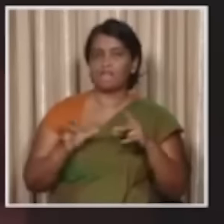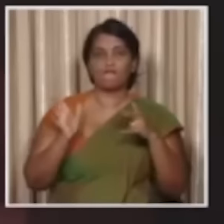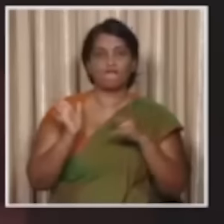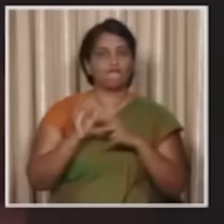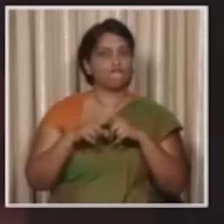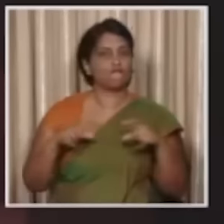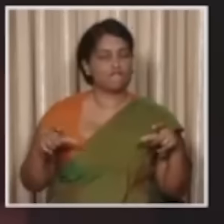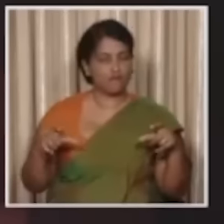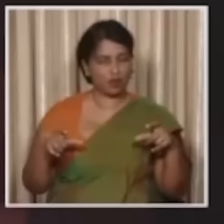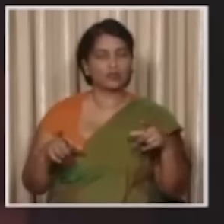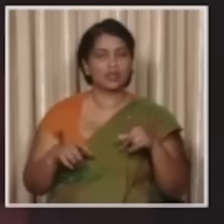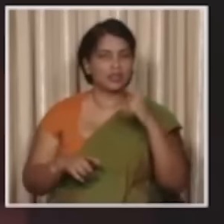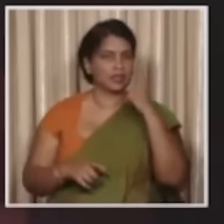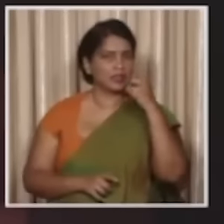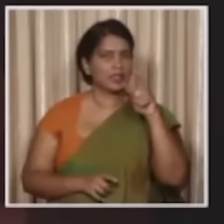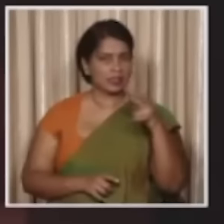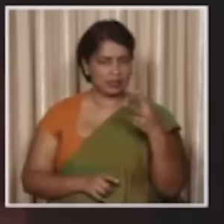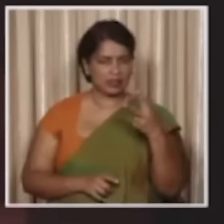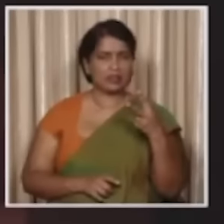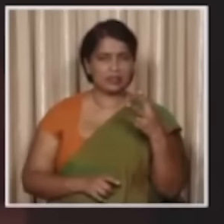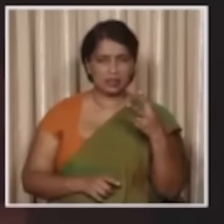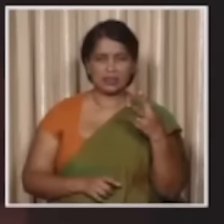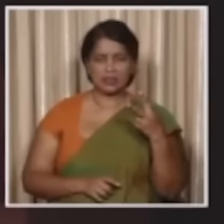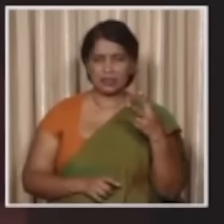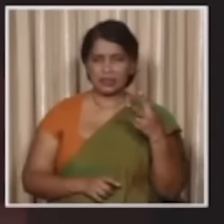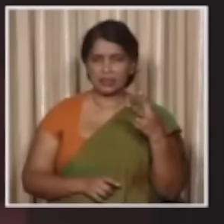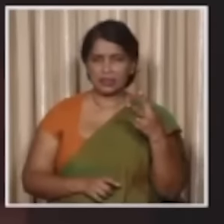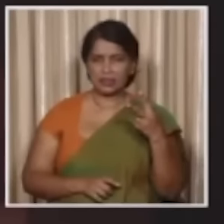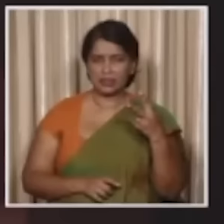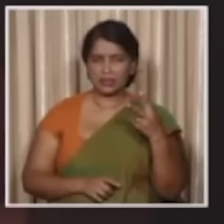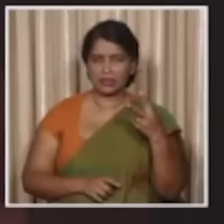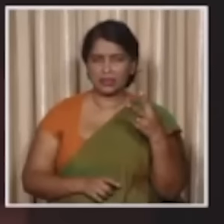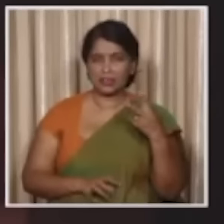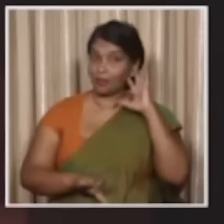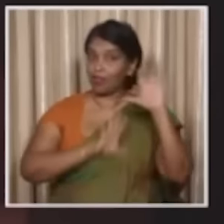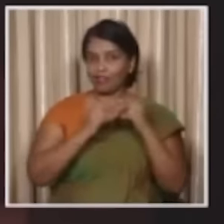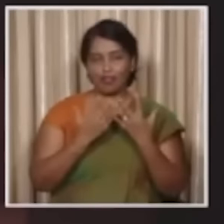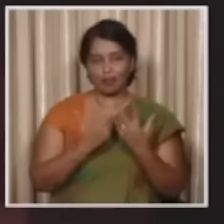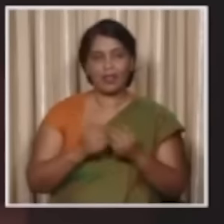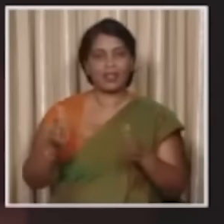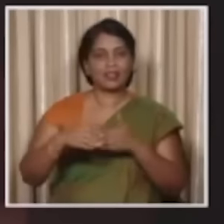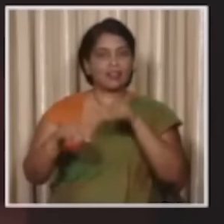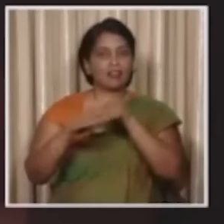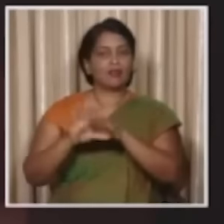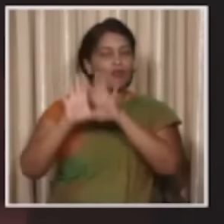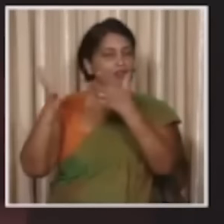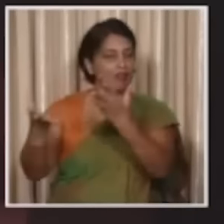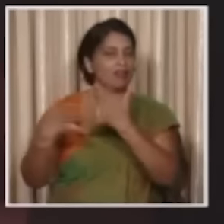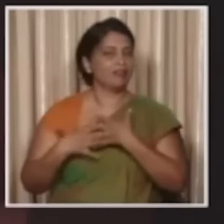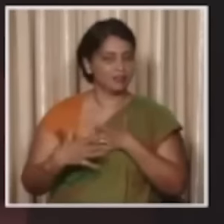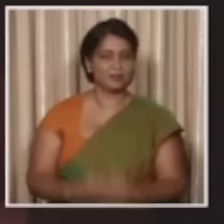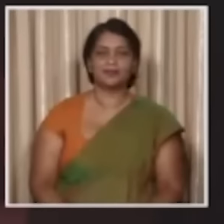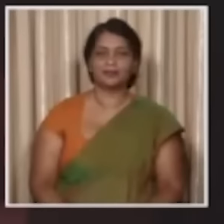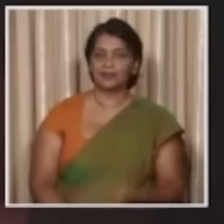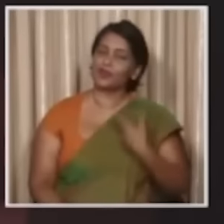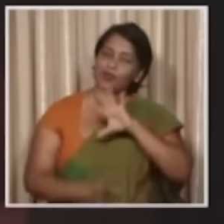ක්‍රමයක් රුපියල් 1200ක ඔව් මට ඔක්කොම තොරතුරු ලැබෙන්නේ මොකද කැබිනට් එකේ බොහෝ දෙනා මට කියන ඔක්කොම හොඳයි බොහොම ඉස්සෙල්ලා